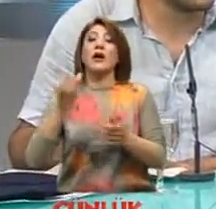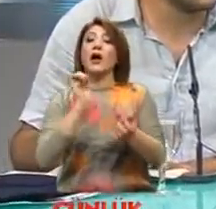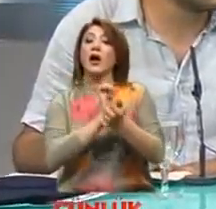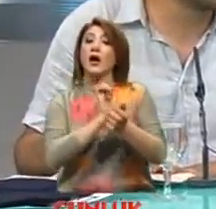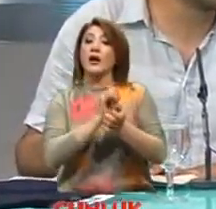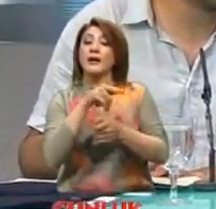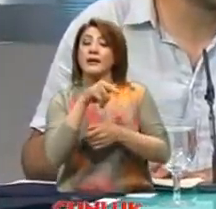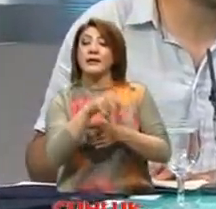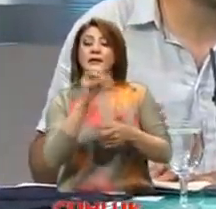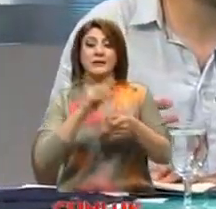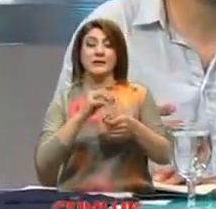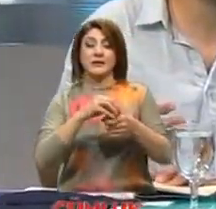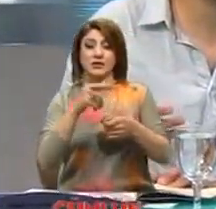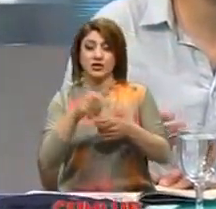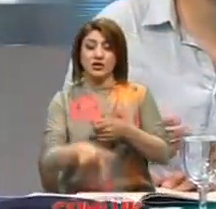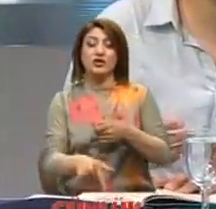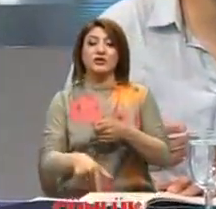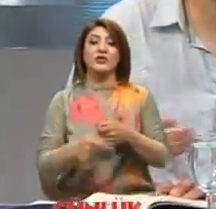özellikleri ediniyorlar.